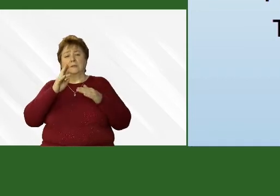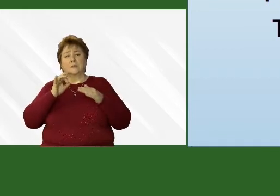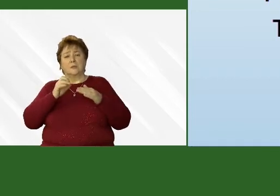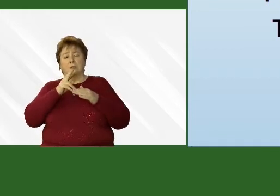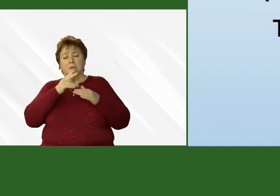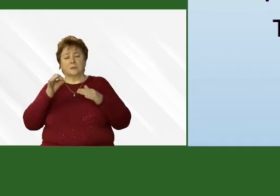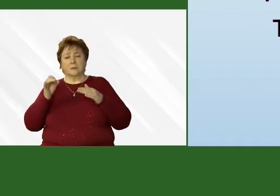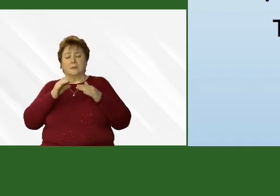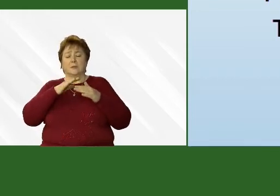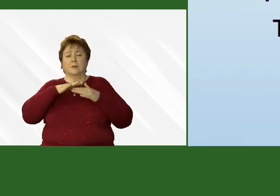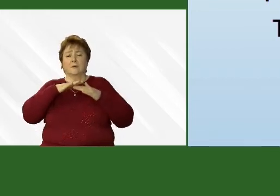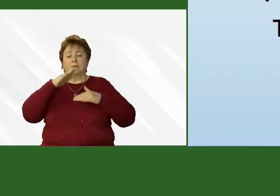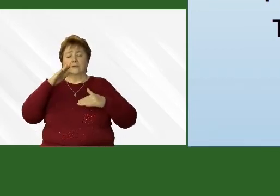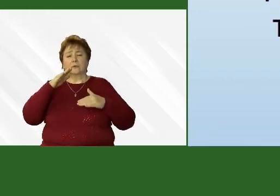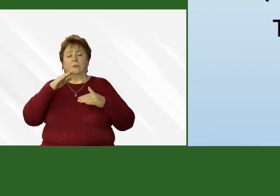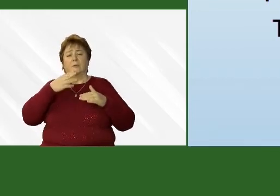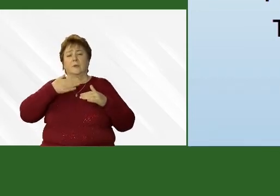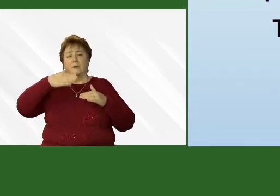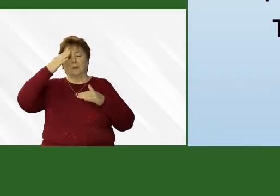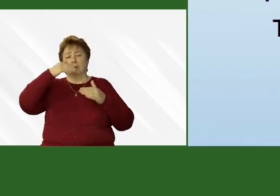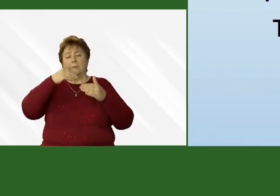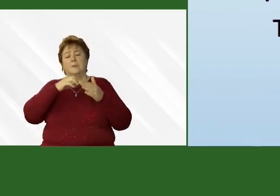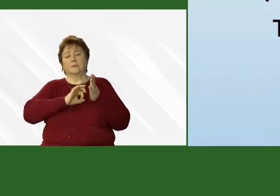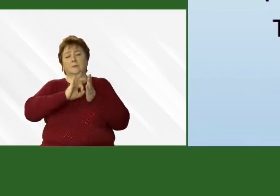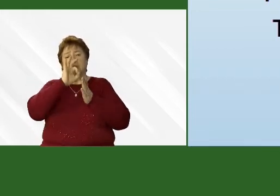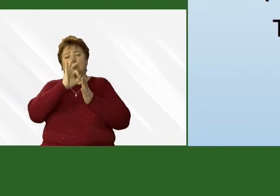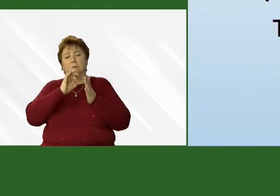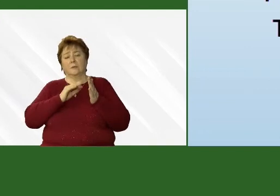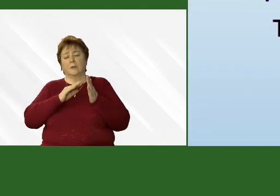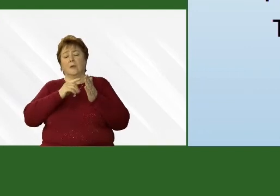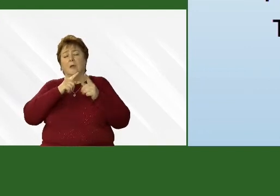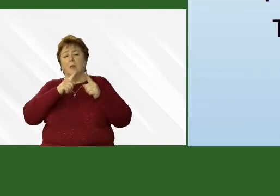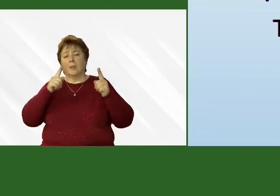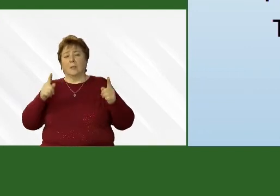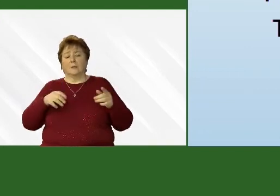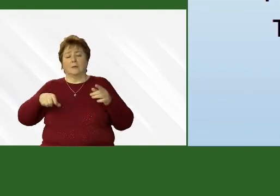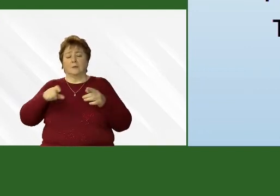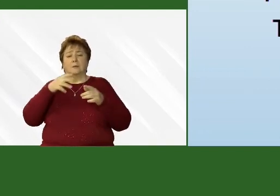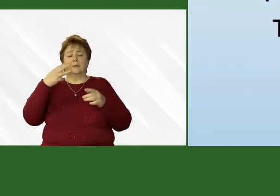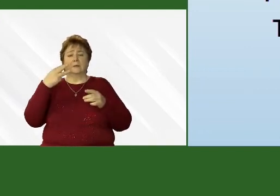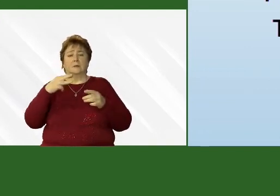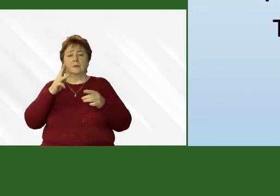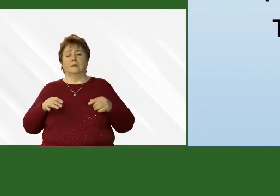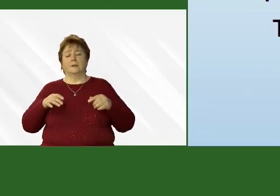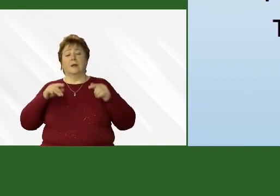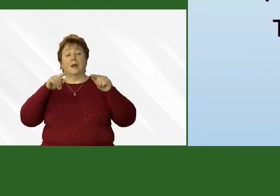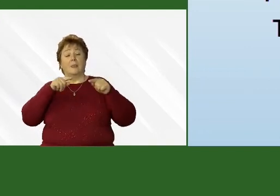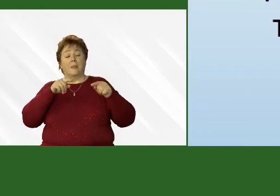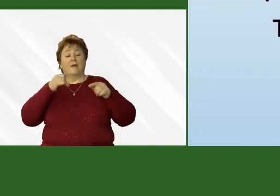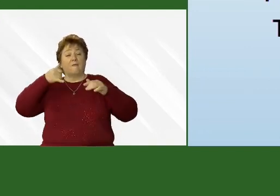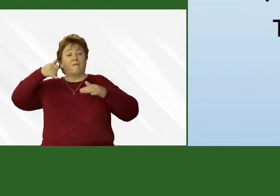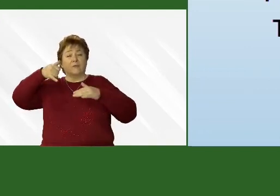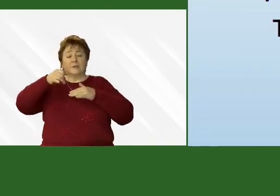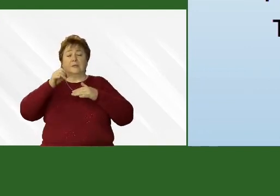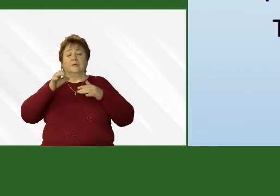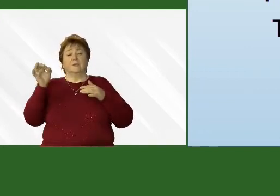и относительно высокими летними температурами. Длина реки около 30 километров. Она